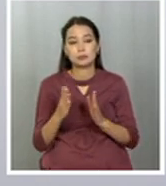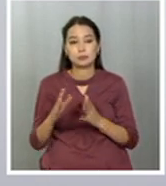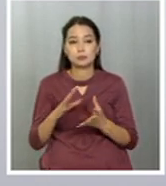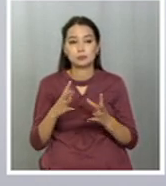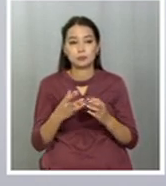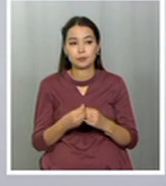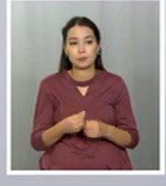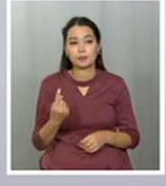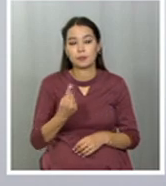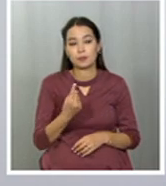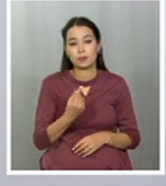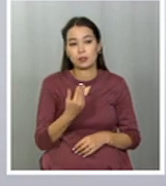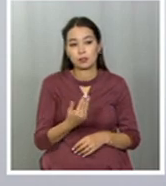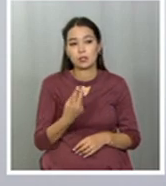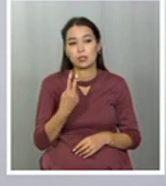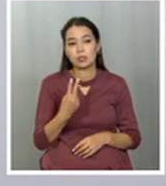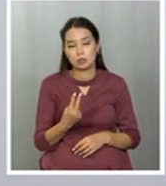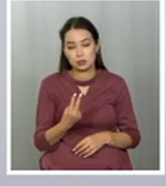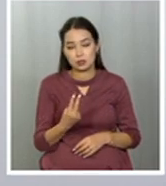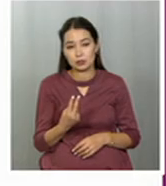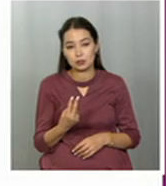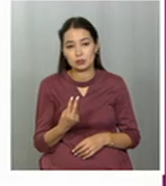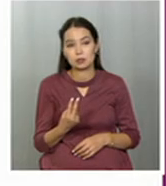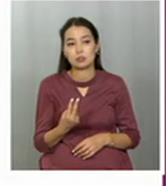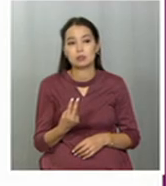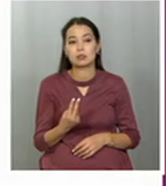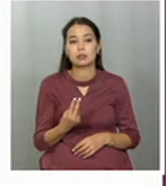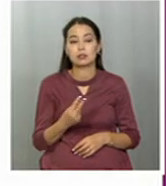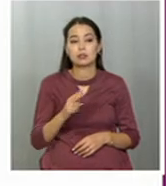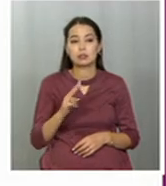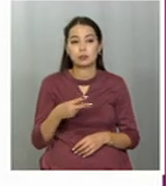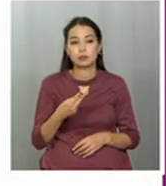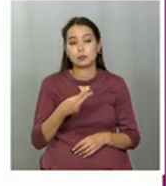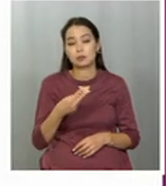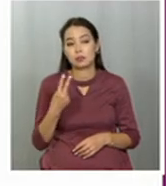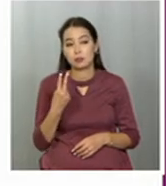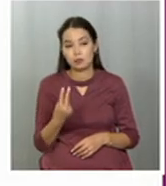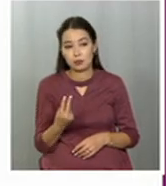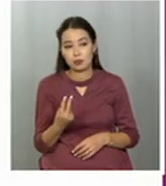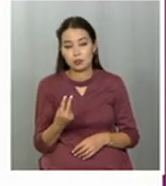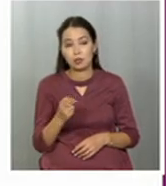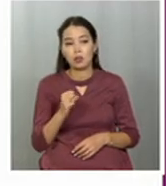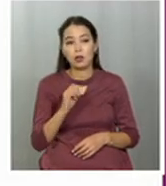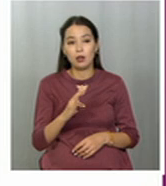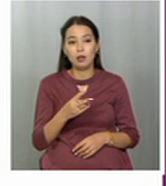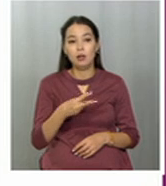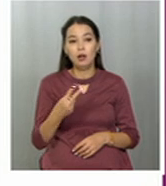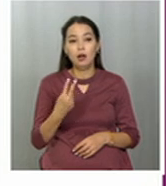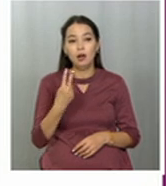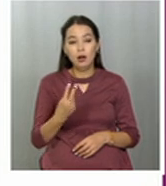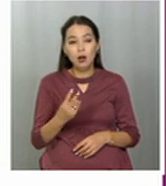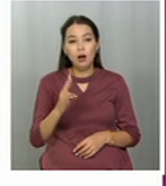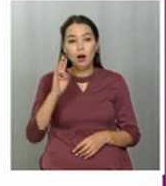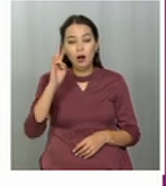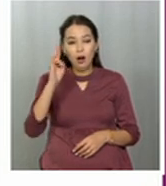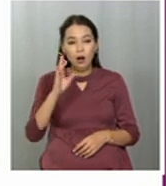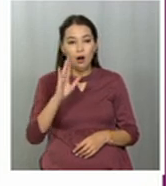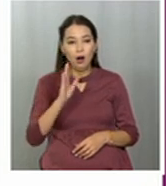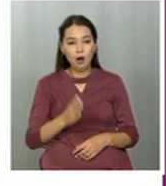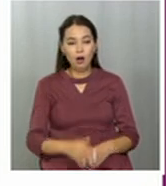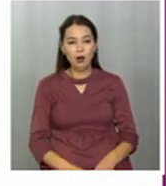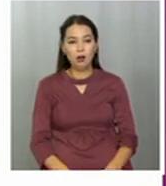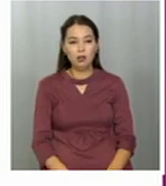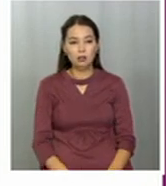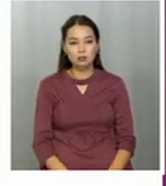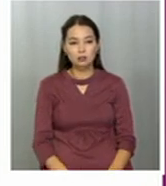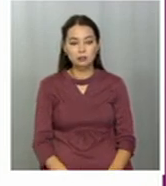бірінші мүшесі екіге тең, еселігі екіге тең, АН-шы мүшесінің формуласы 2-нің